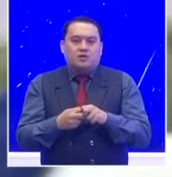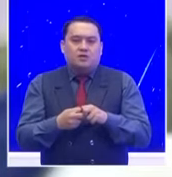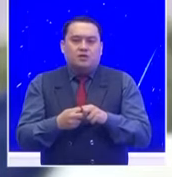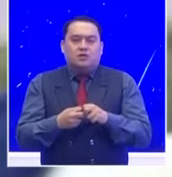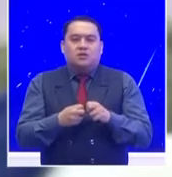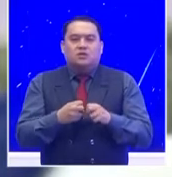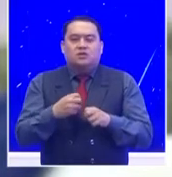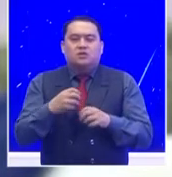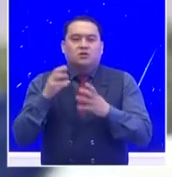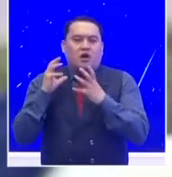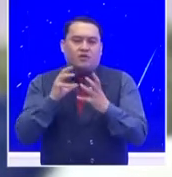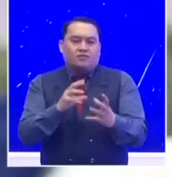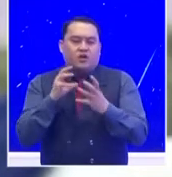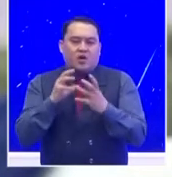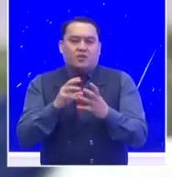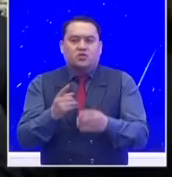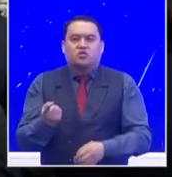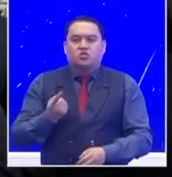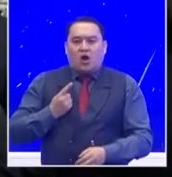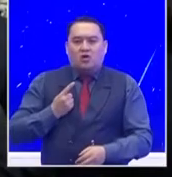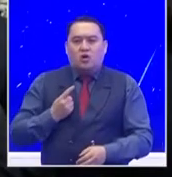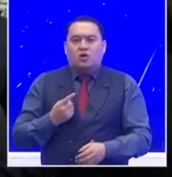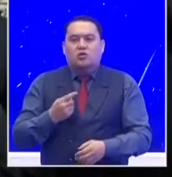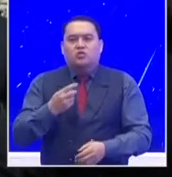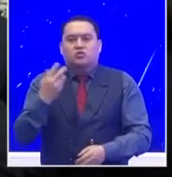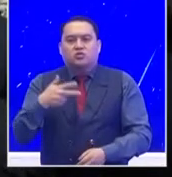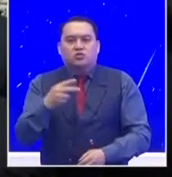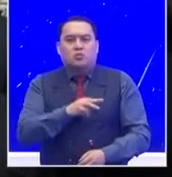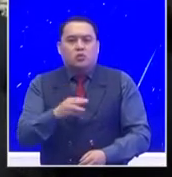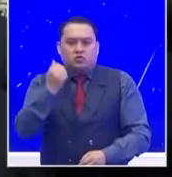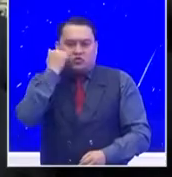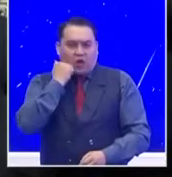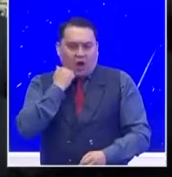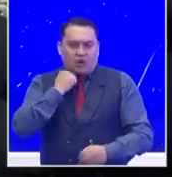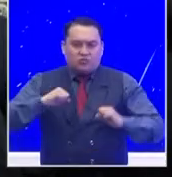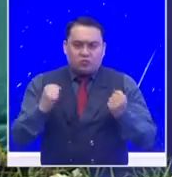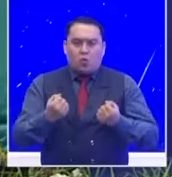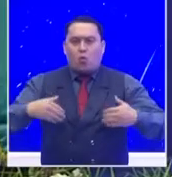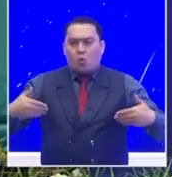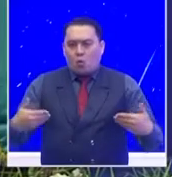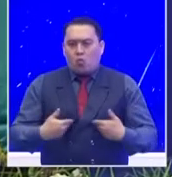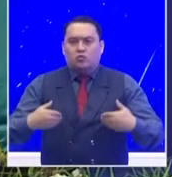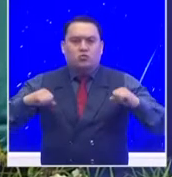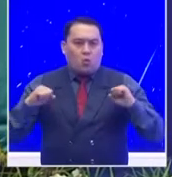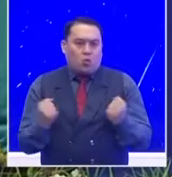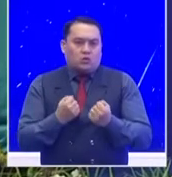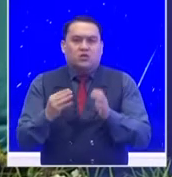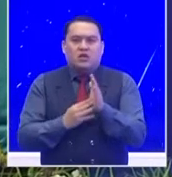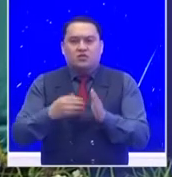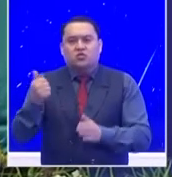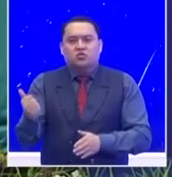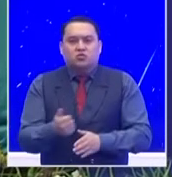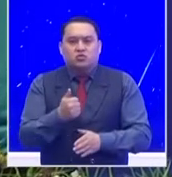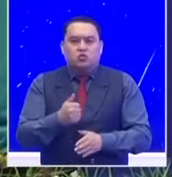автопарк. Сельчане жалуются, что приходится ждать автобусы по полчаса. Салоны старые, зимой в них холодно. Кроме того, после 9 часов